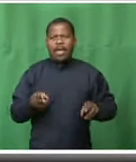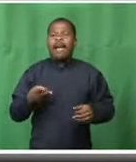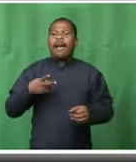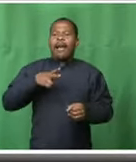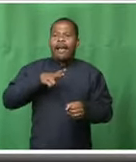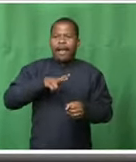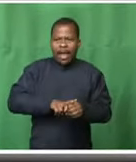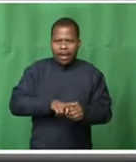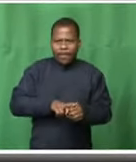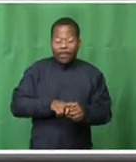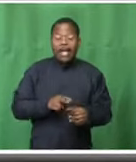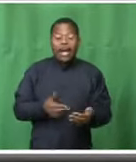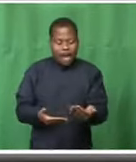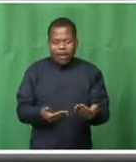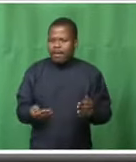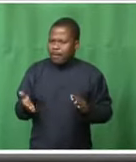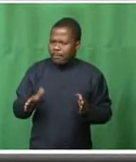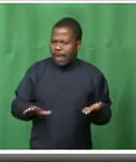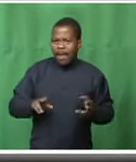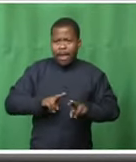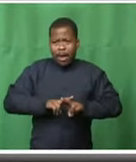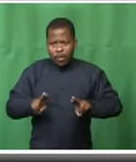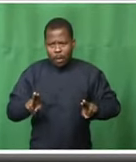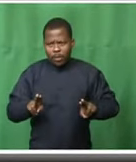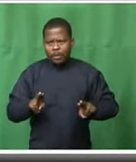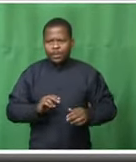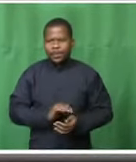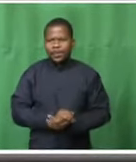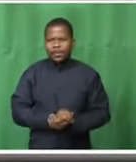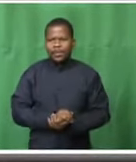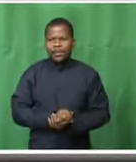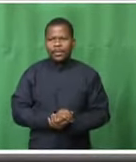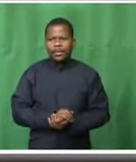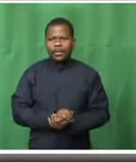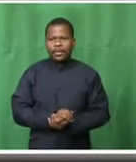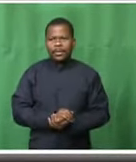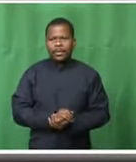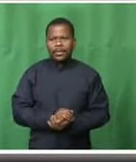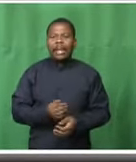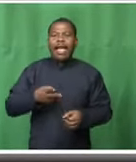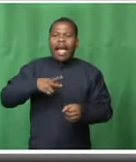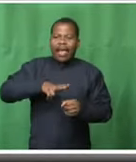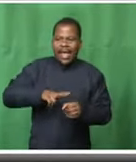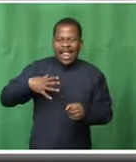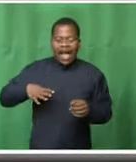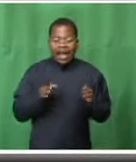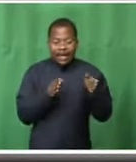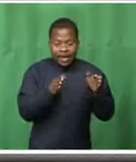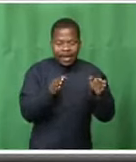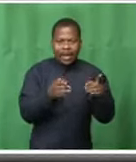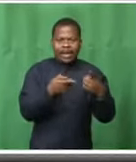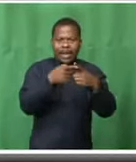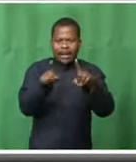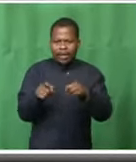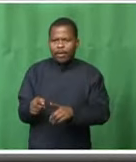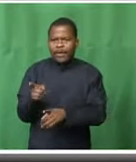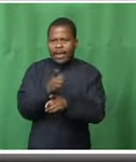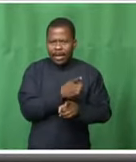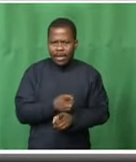nako ke kushonelwa ngibona abantwana lokho ke kufaya ekhathi tinhlangothi letehlukahlukene lesitawuthi